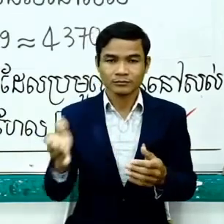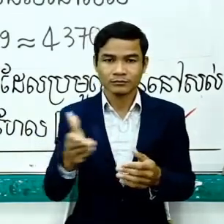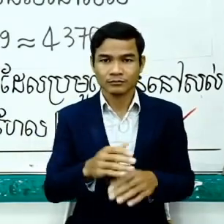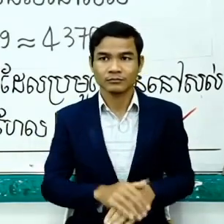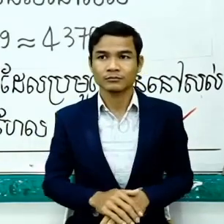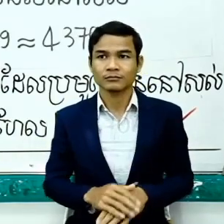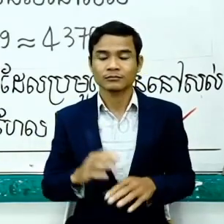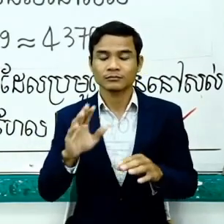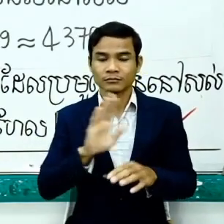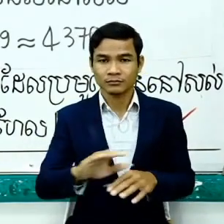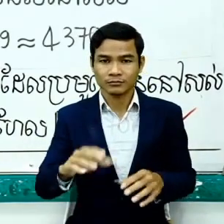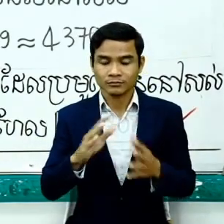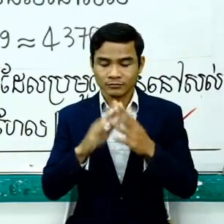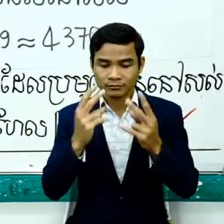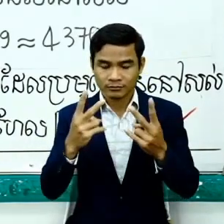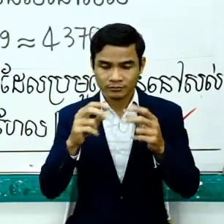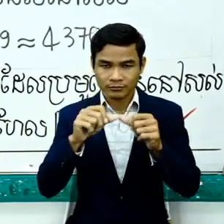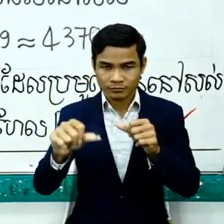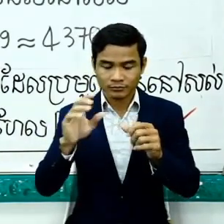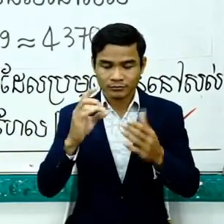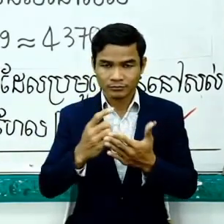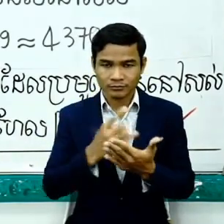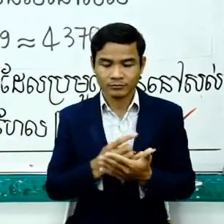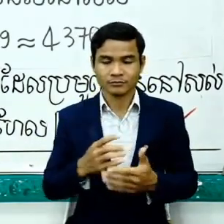ta dừng mốc bên ta mới riêng